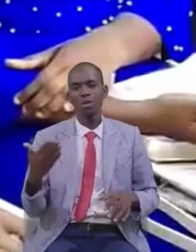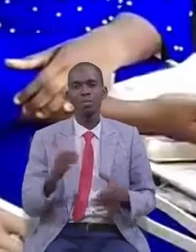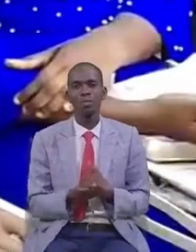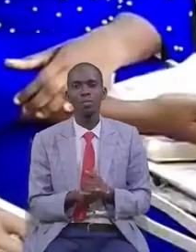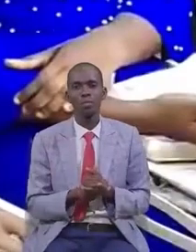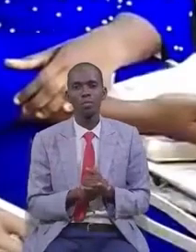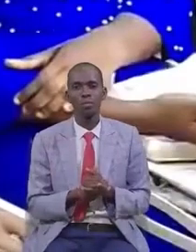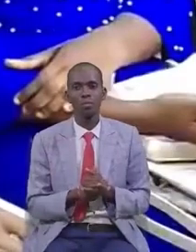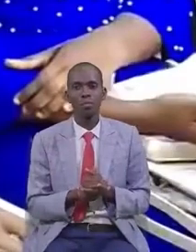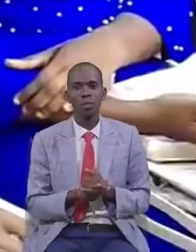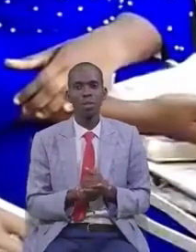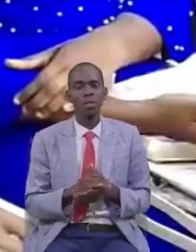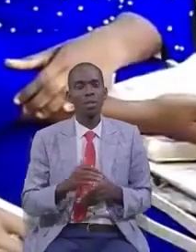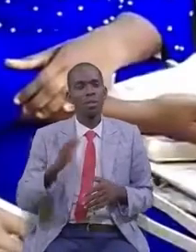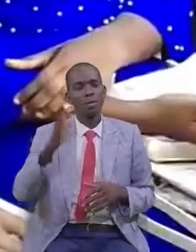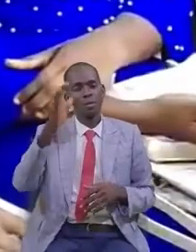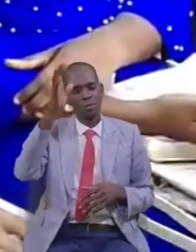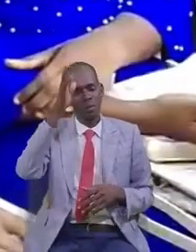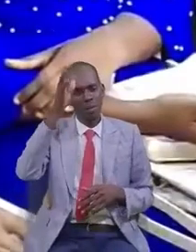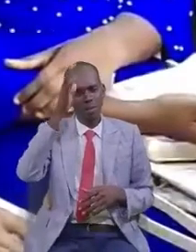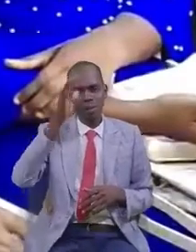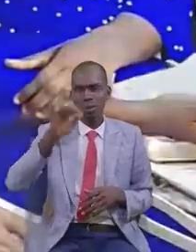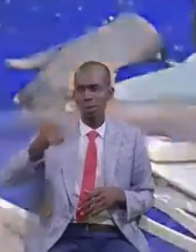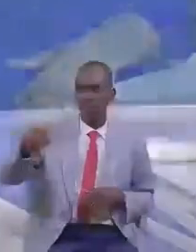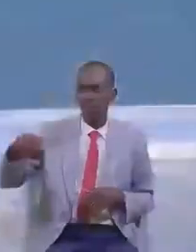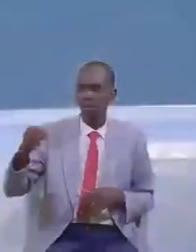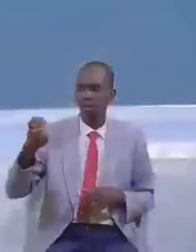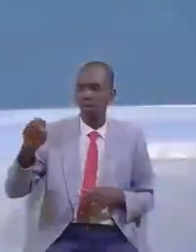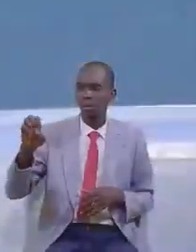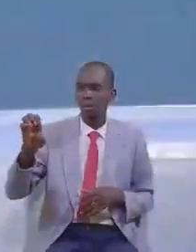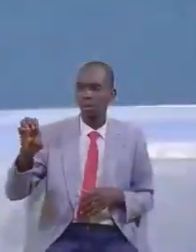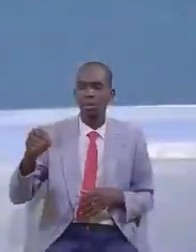Father Jesus said, go see your brethren on the